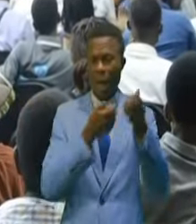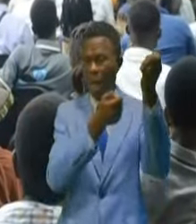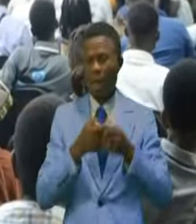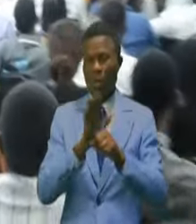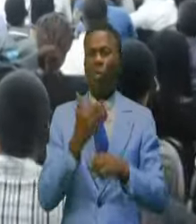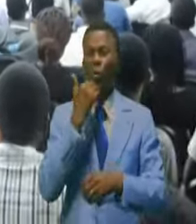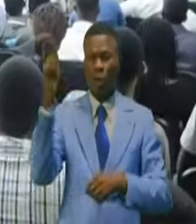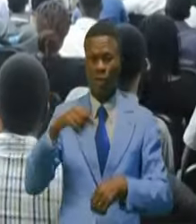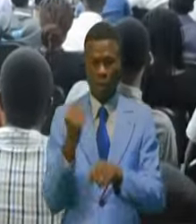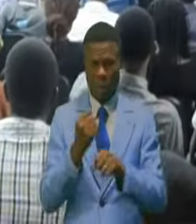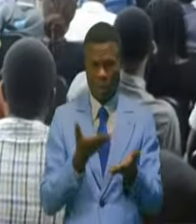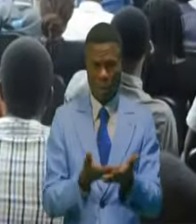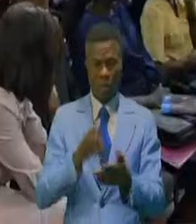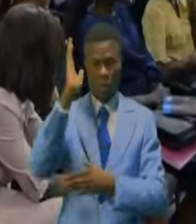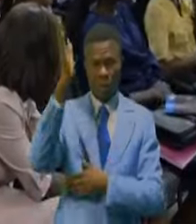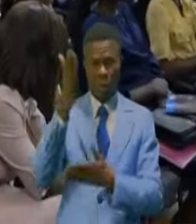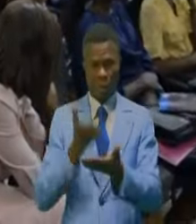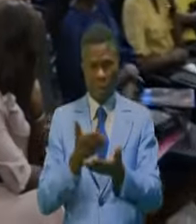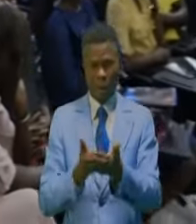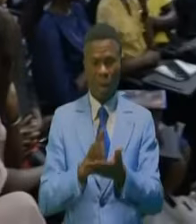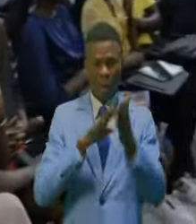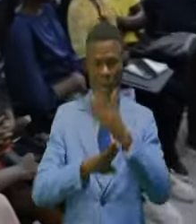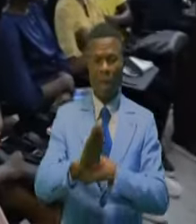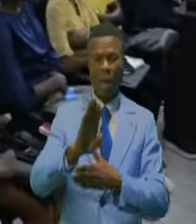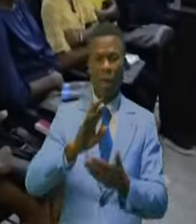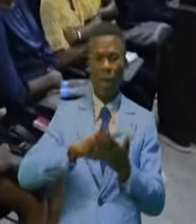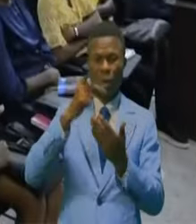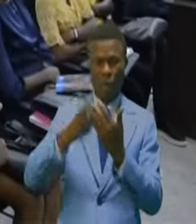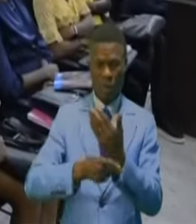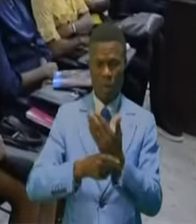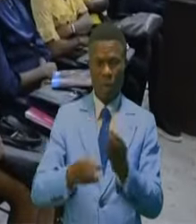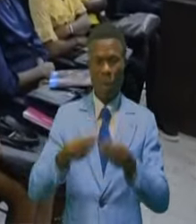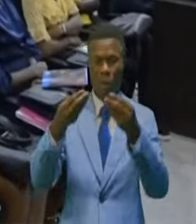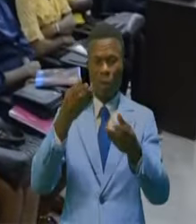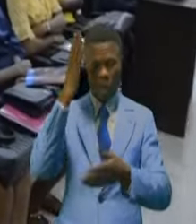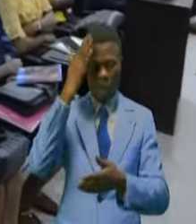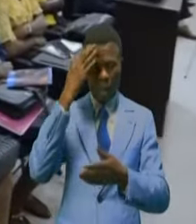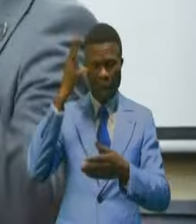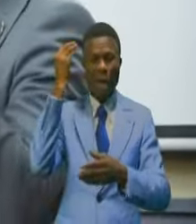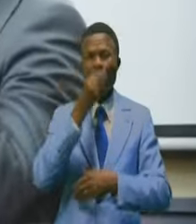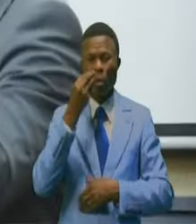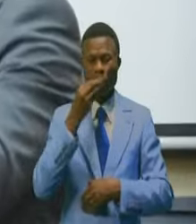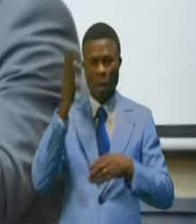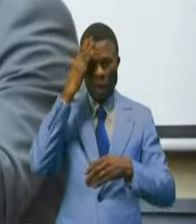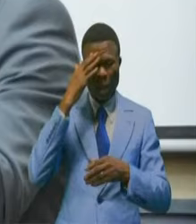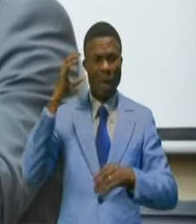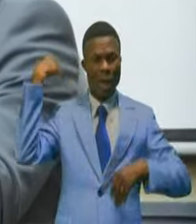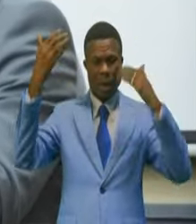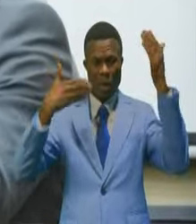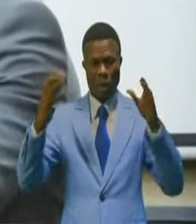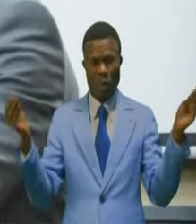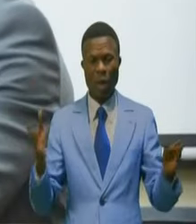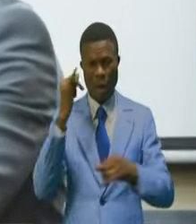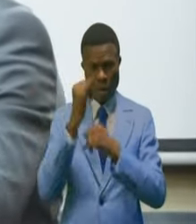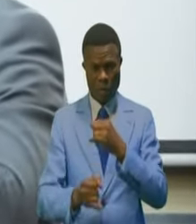système LMD, ces conférences sont à inscrire dans l'optique d'étoffer les connaissances théoriques avec les connaissances pratiques pour qu'au